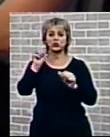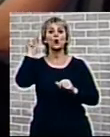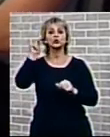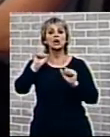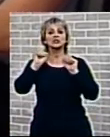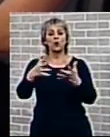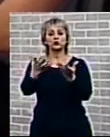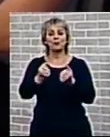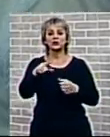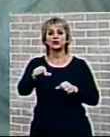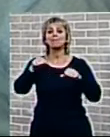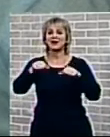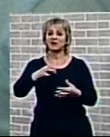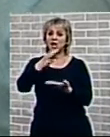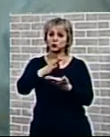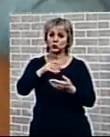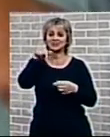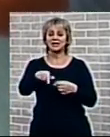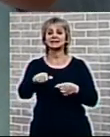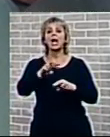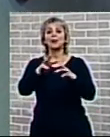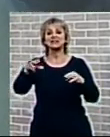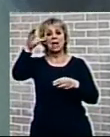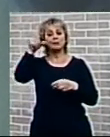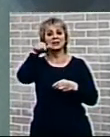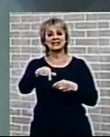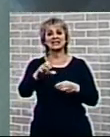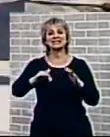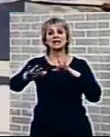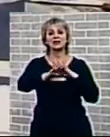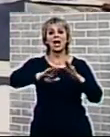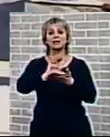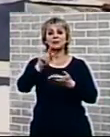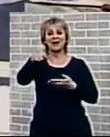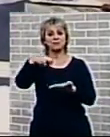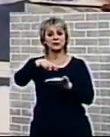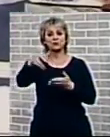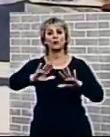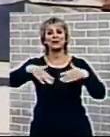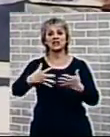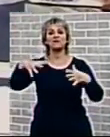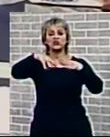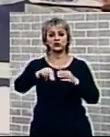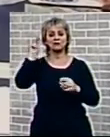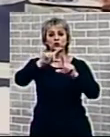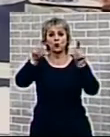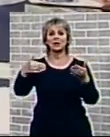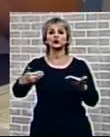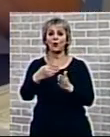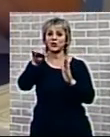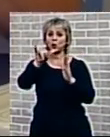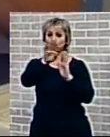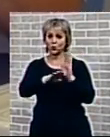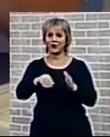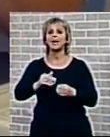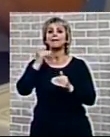учителя смогут получать правовые консультации. А министру образования страны отправлено письмо с предложением ввести в школах новый предмет